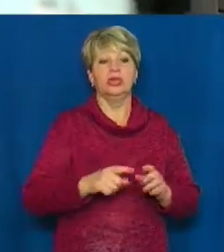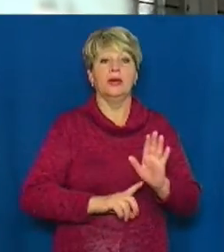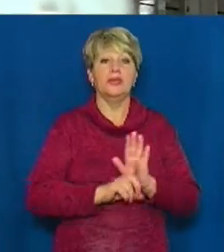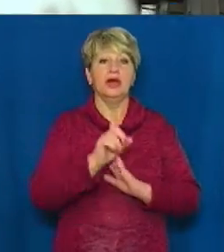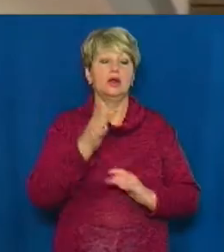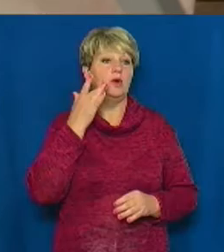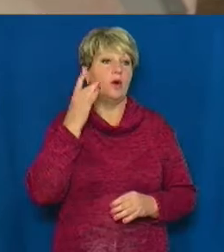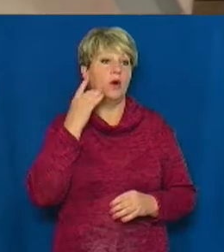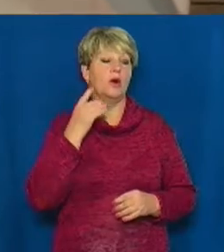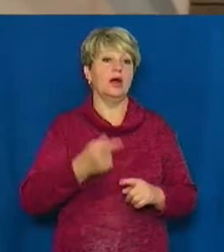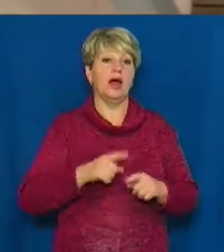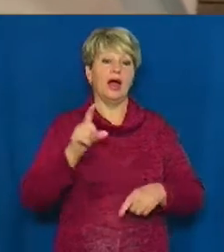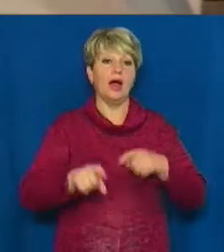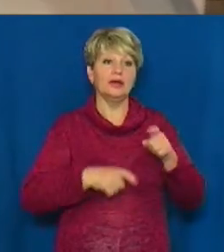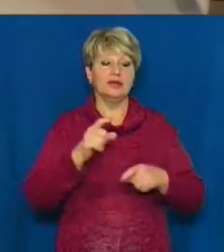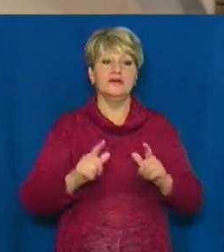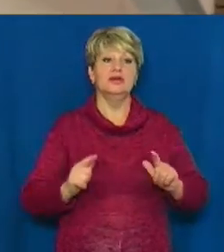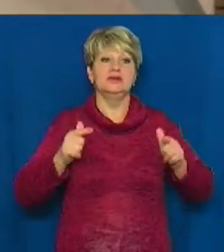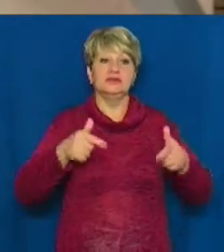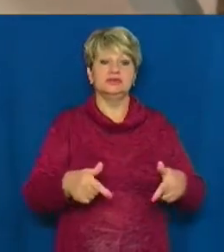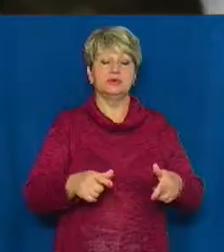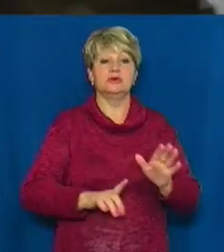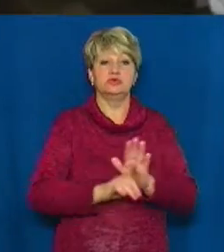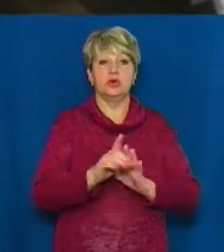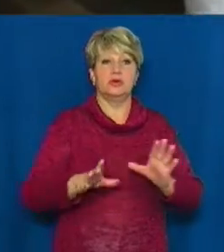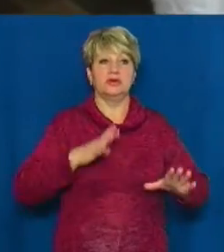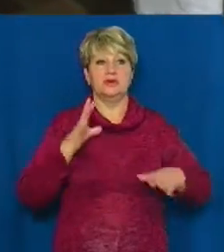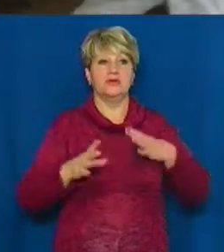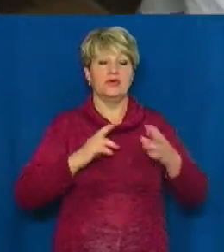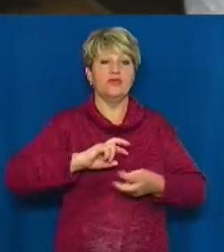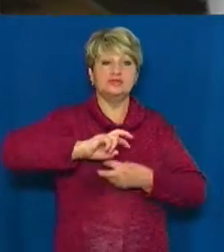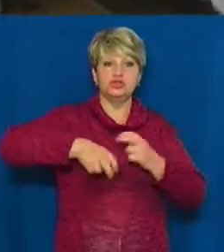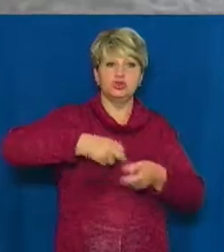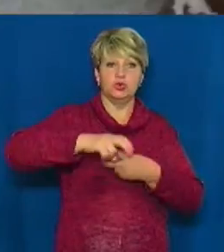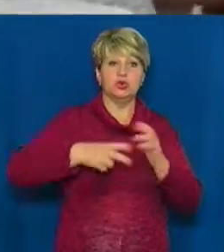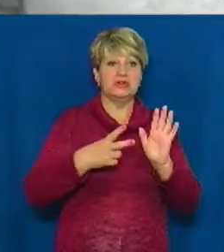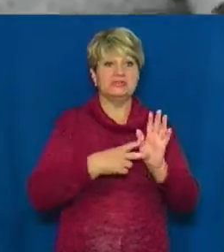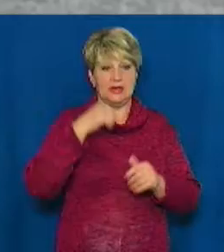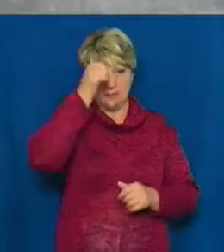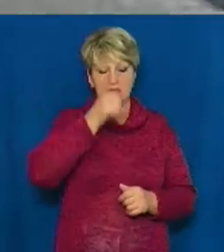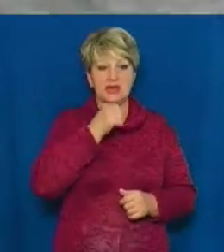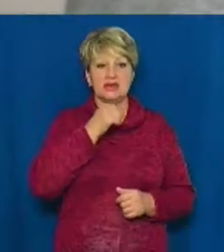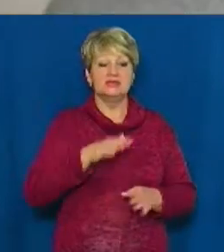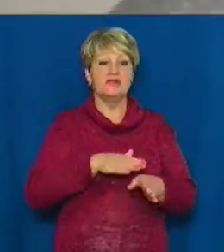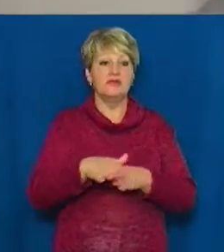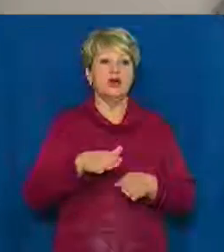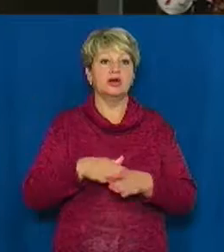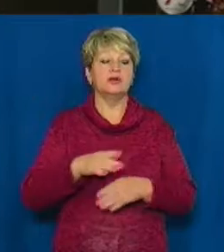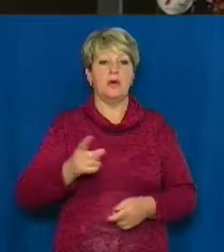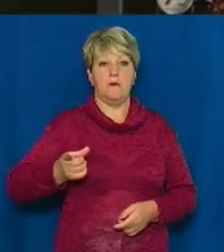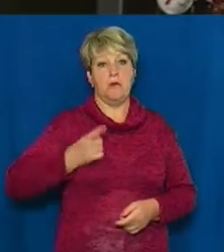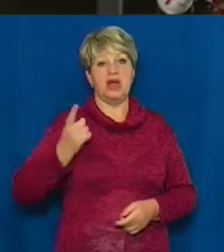атлетикою. Вступивши до закладу вищої освіти, розпочав тренуватись у дзюдо. Та за 7 місяців виконав норматив майстра спорту, додає чоловік.